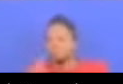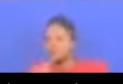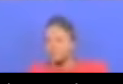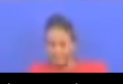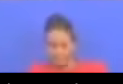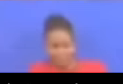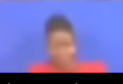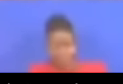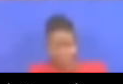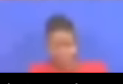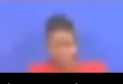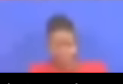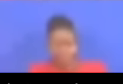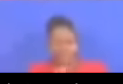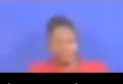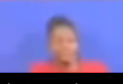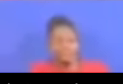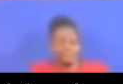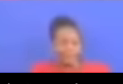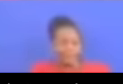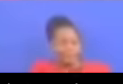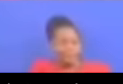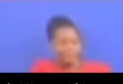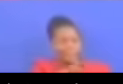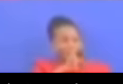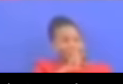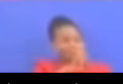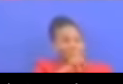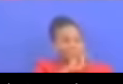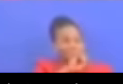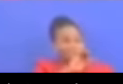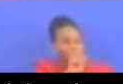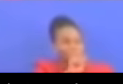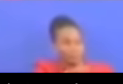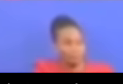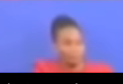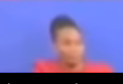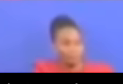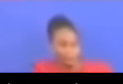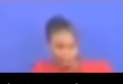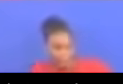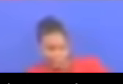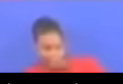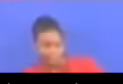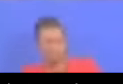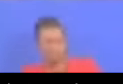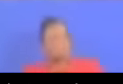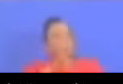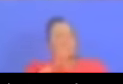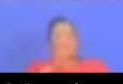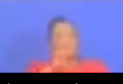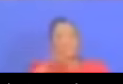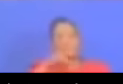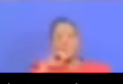uzia penyeza rupia kwa hiyo kichwa kisingeweza kufanyika kwa sababu rupia ilipenya asante mheshimiwa spika